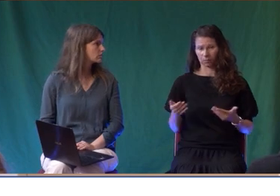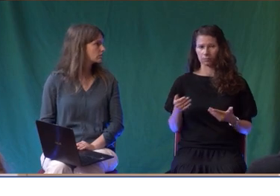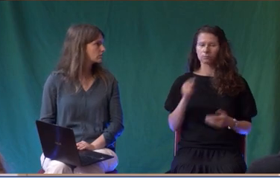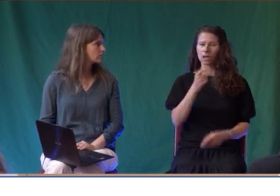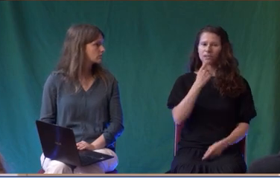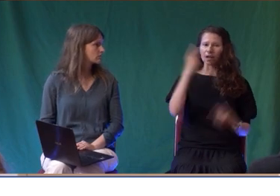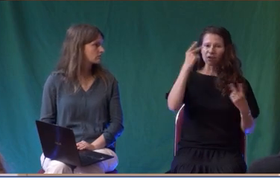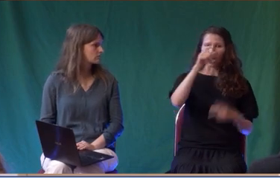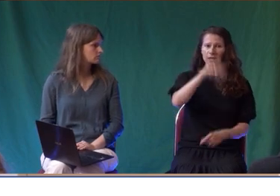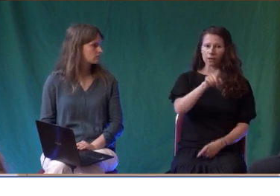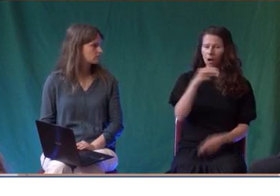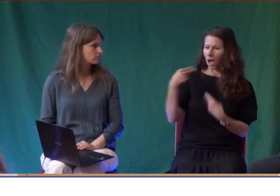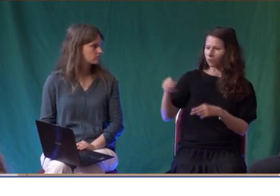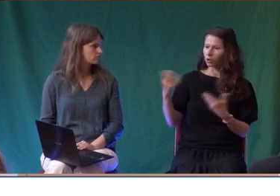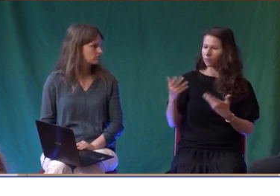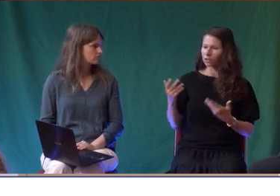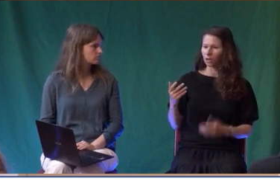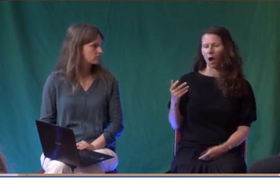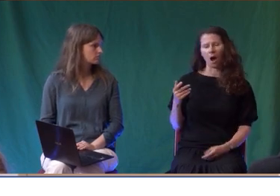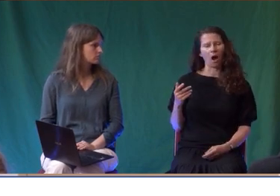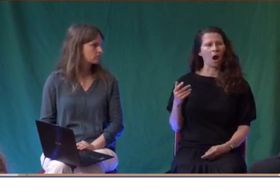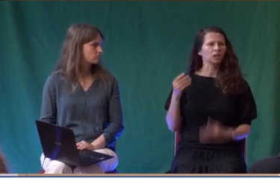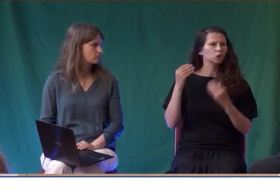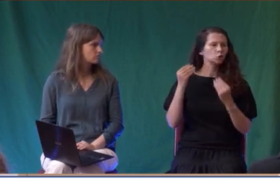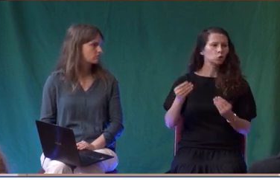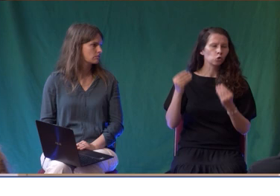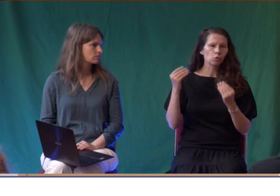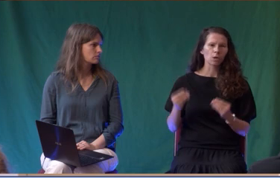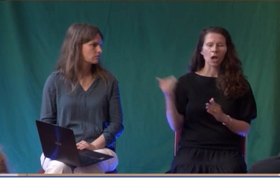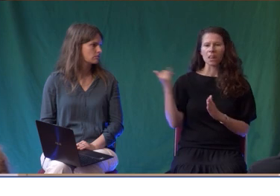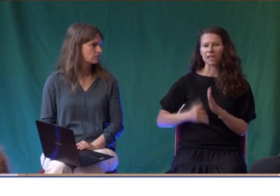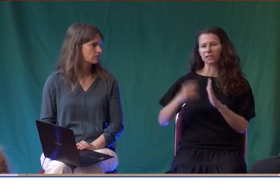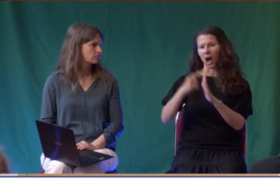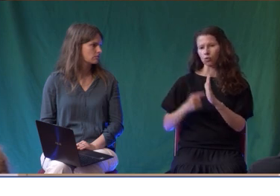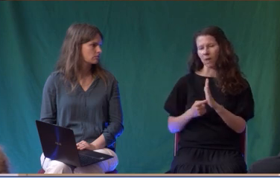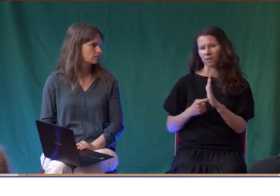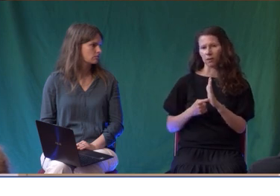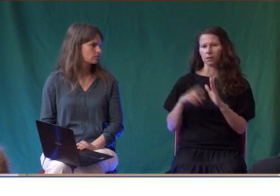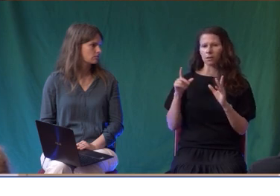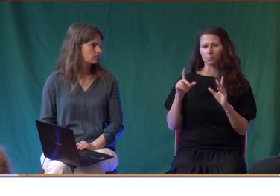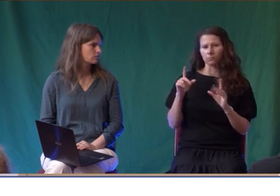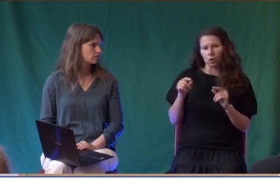Sachverständigen die Antwort das ist immer so ein Totschlagargument dadurch werden die anderen benachteiligt